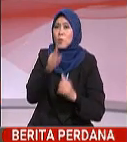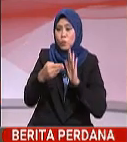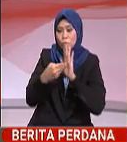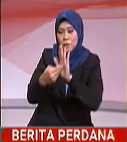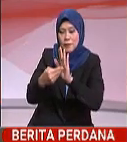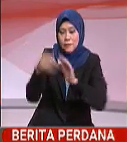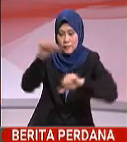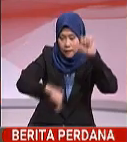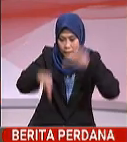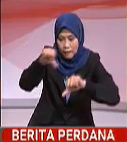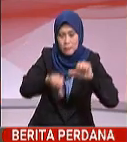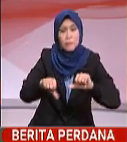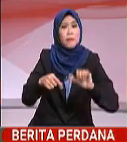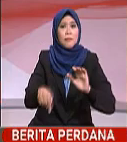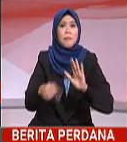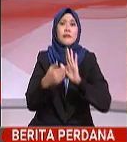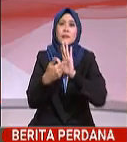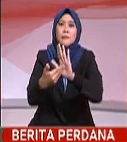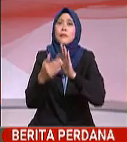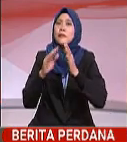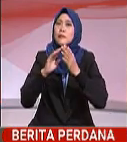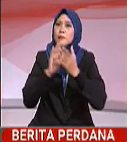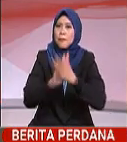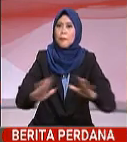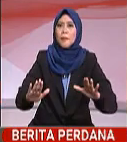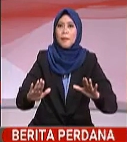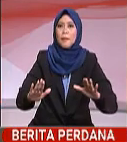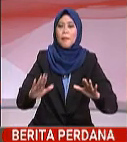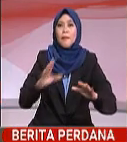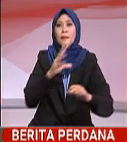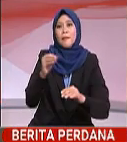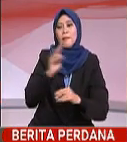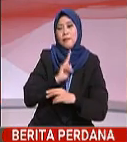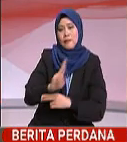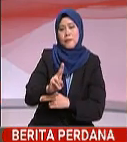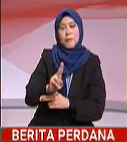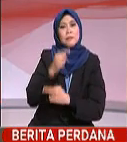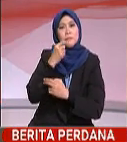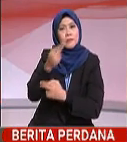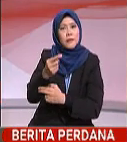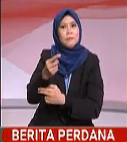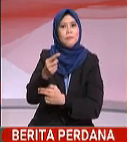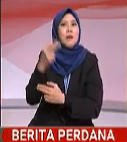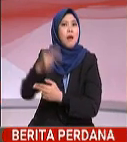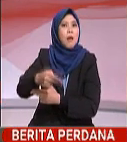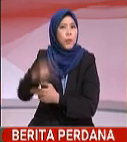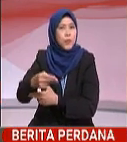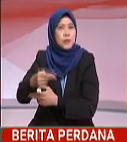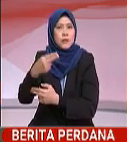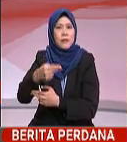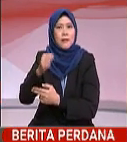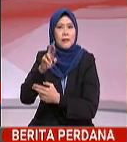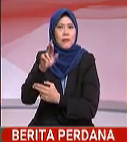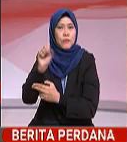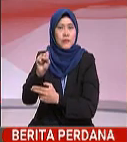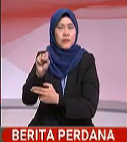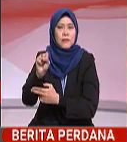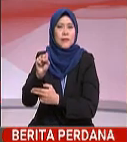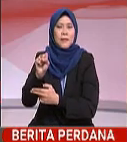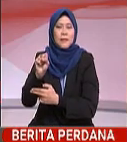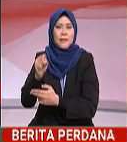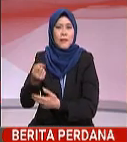segi agama dah ada fatwa mengatakan ia harus, ya. Jadi yang penting kita ambil vaksin